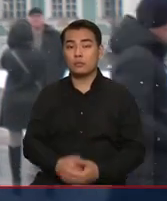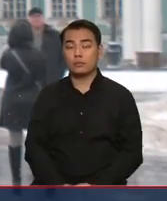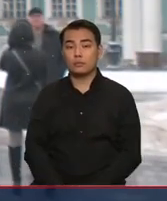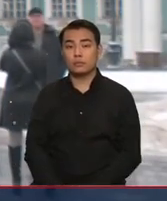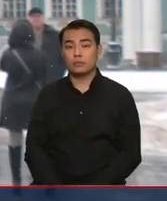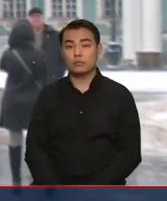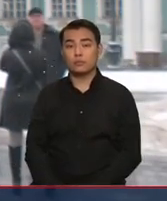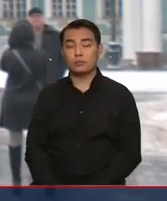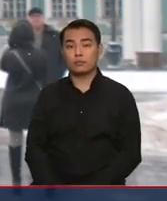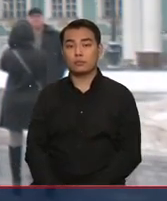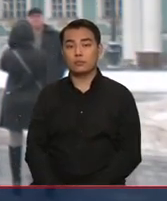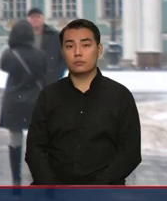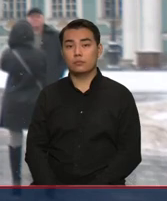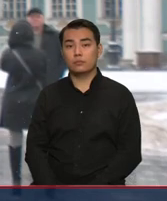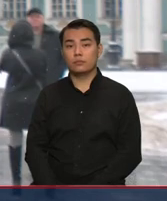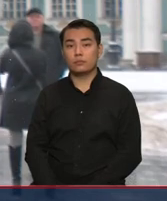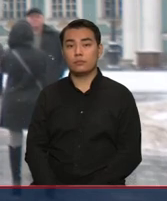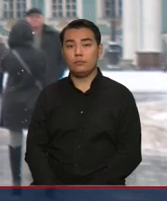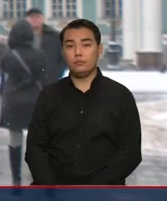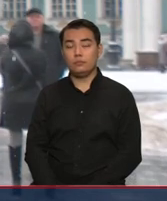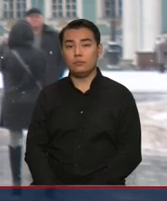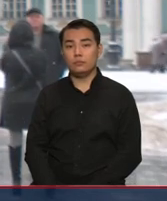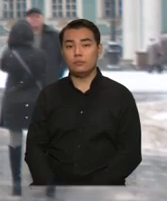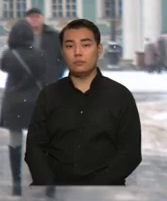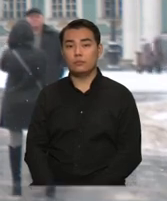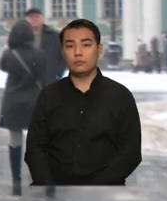Бисембаев, Асхат Умаров, Жібек жолы, Санкт-Петербург.